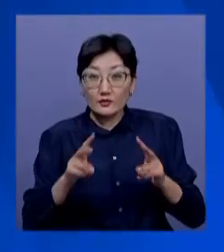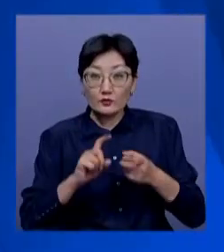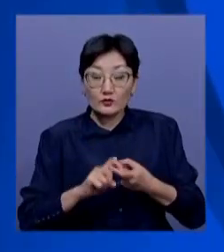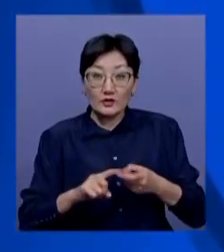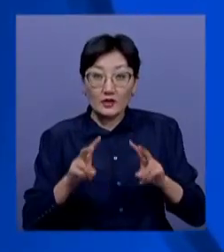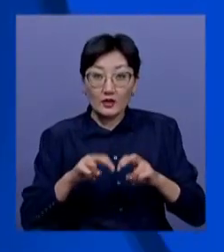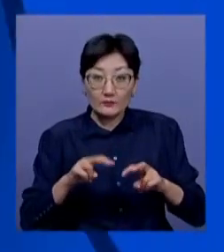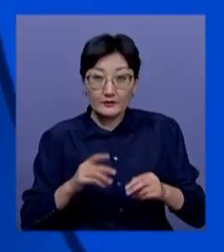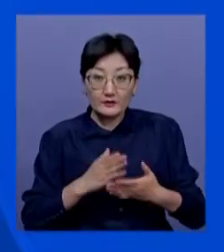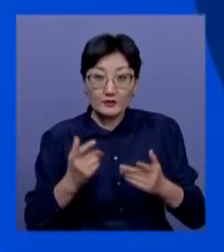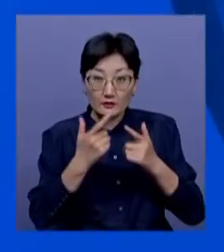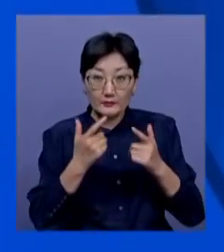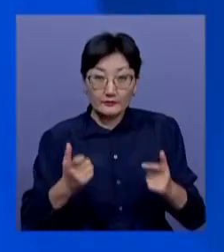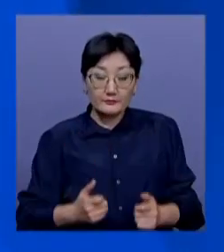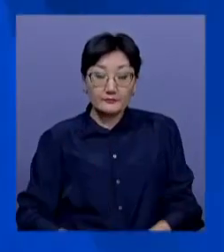жатыр.